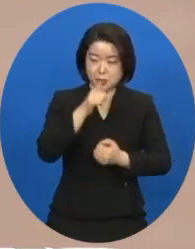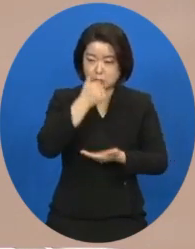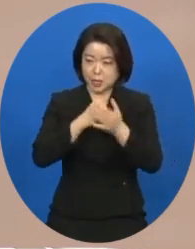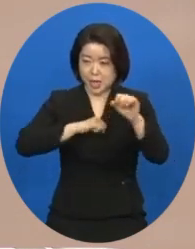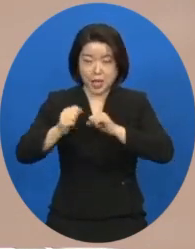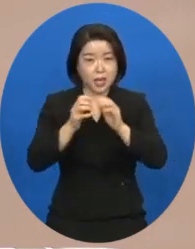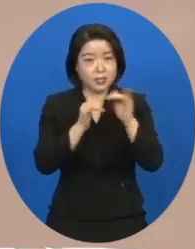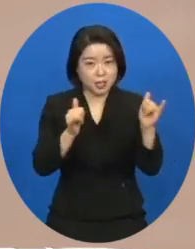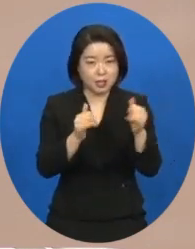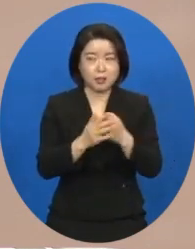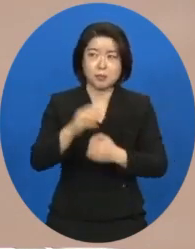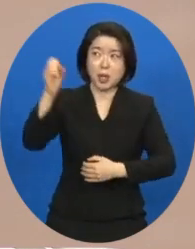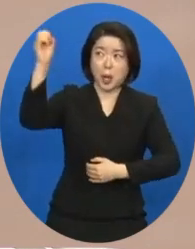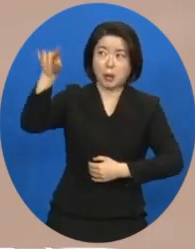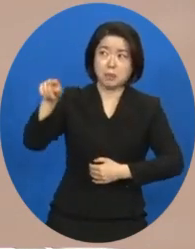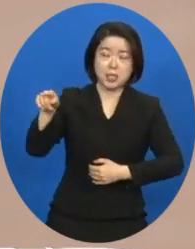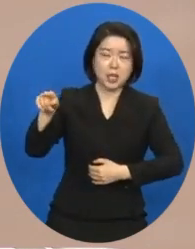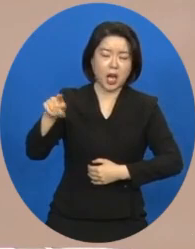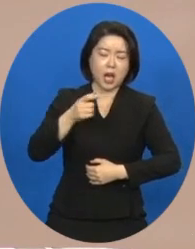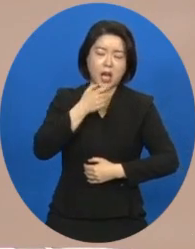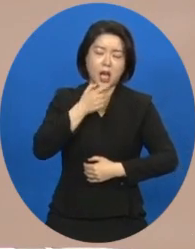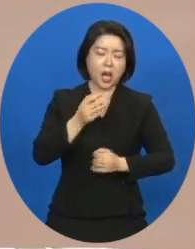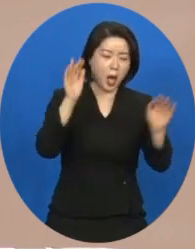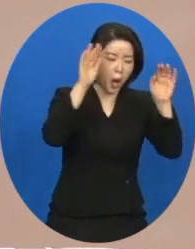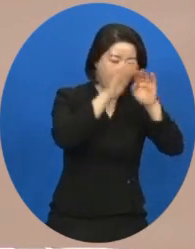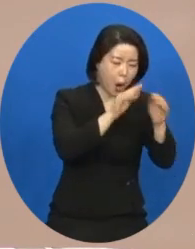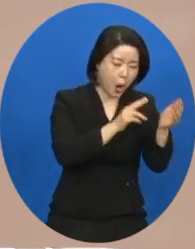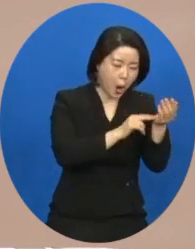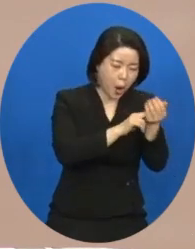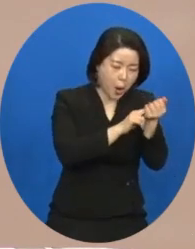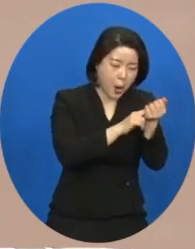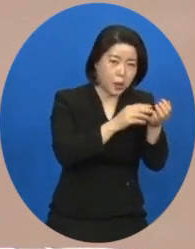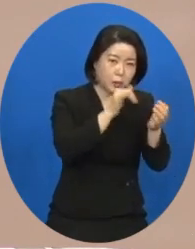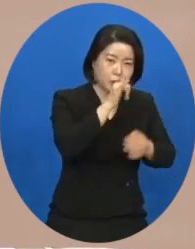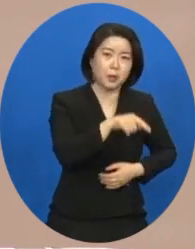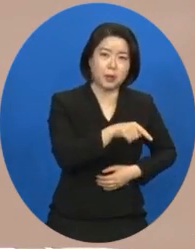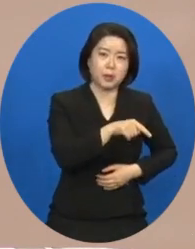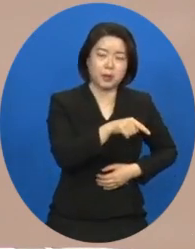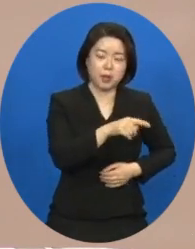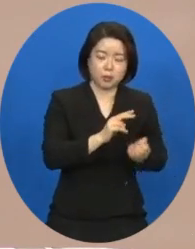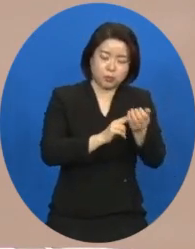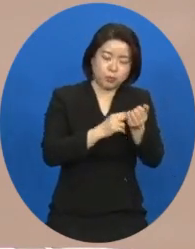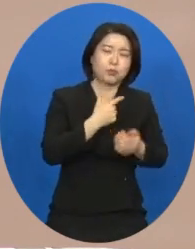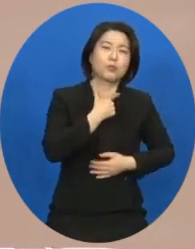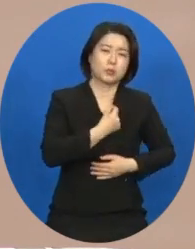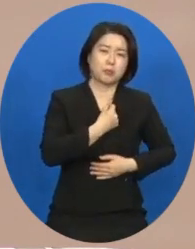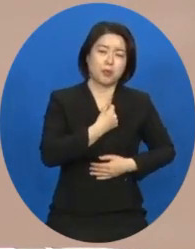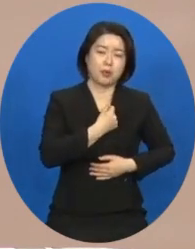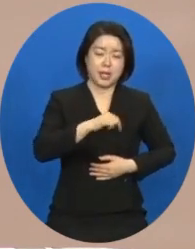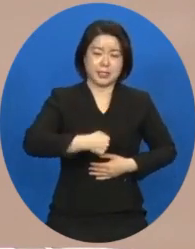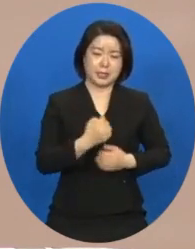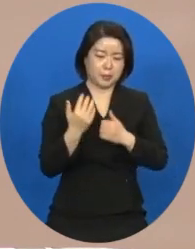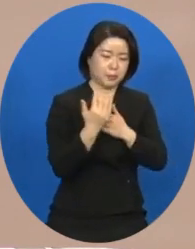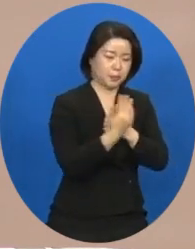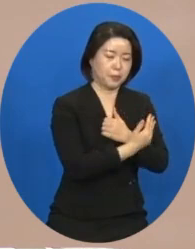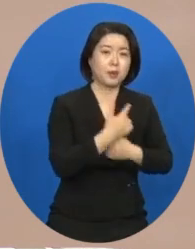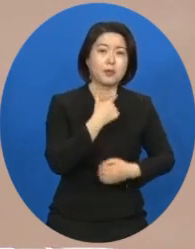사람은 빛보다 어둠이 더 좋습니다. 그래서 숨으려고 그러고 자기를 감추려고